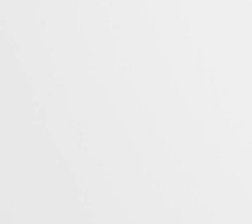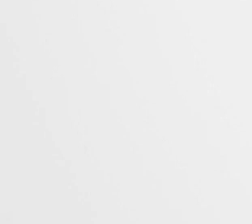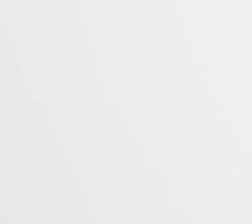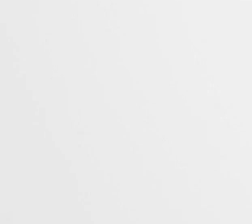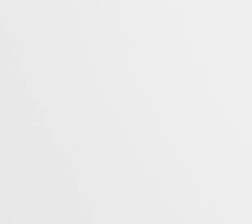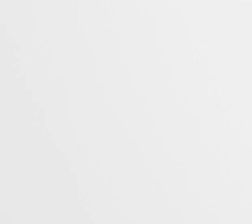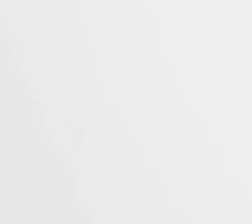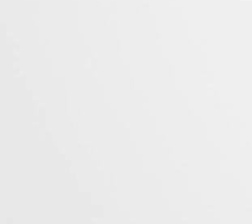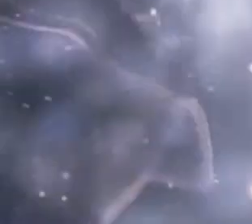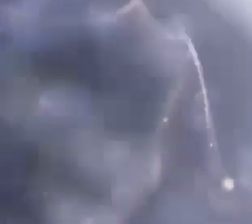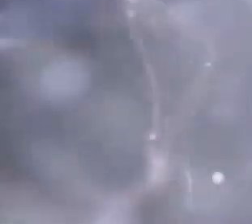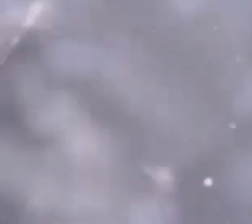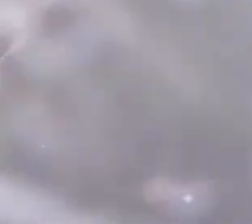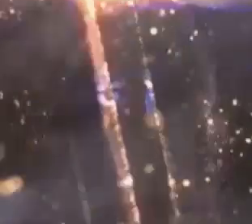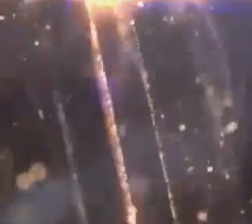התחזית בחסות